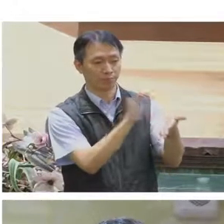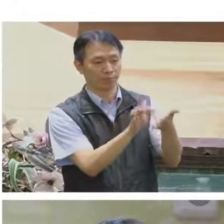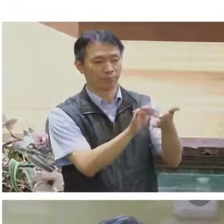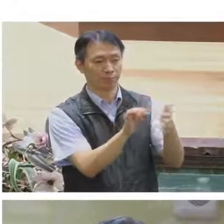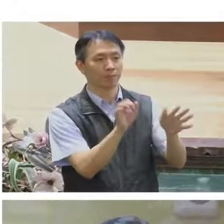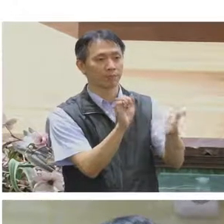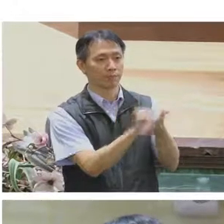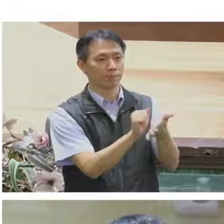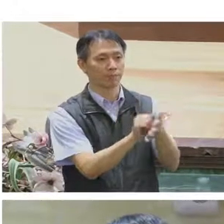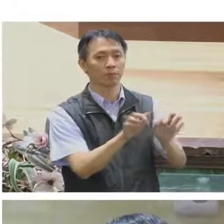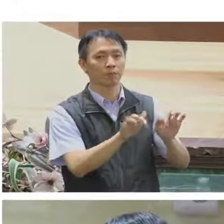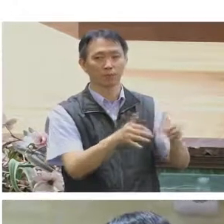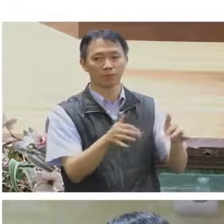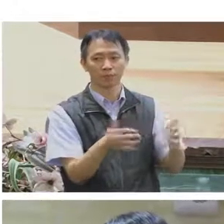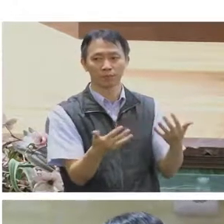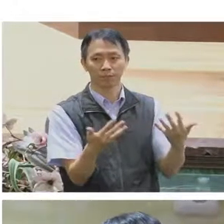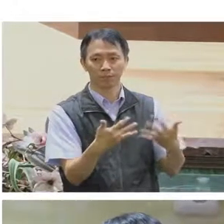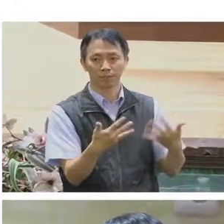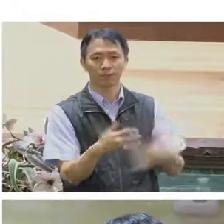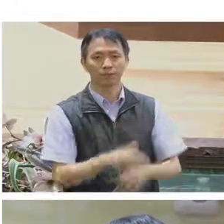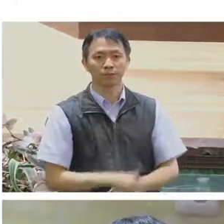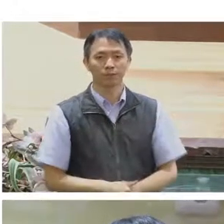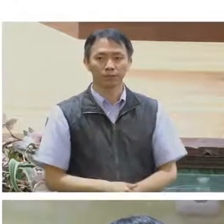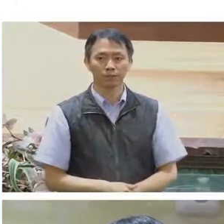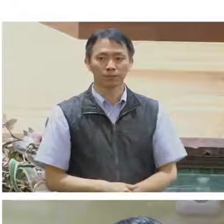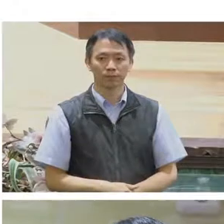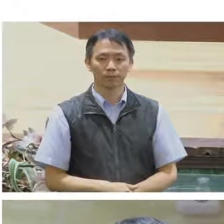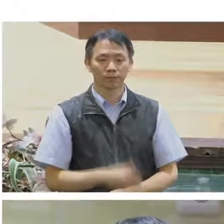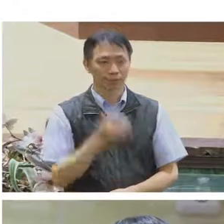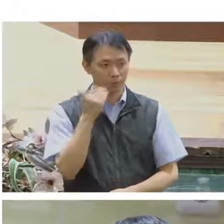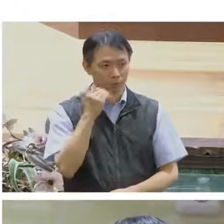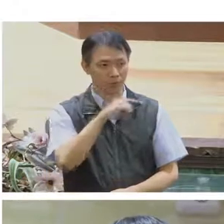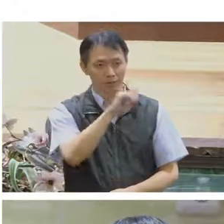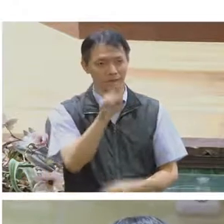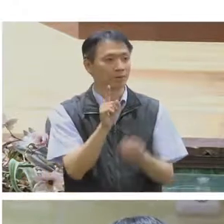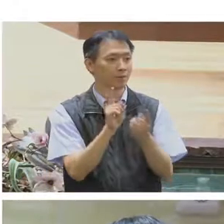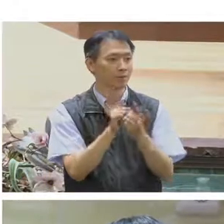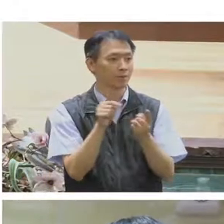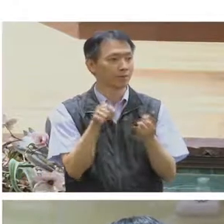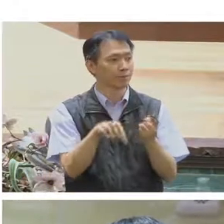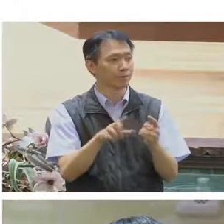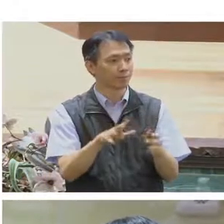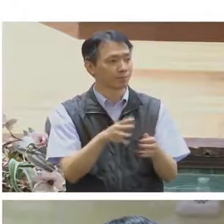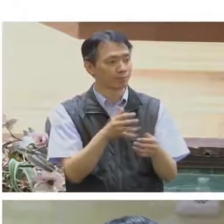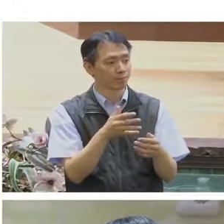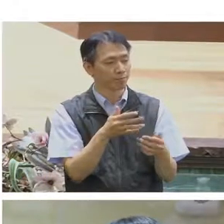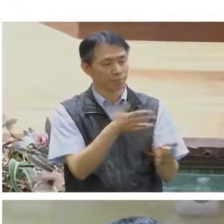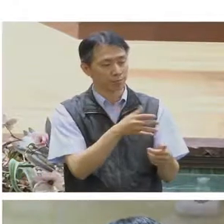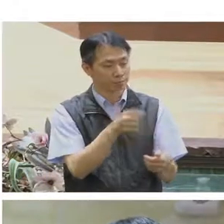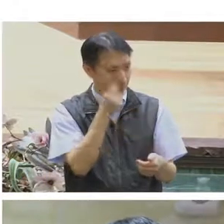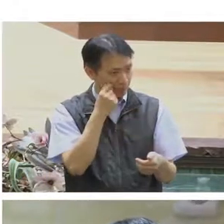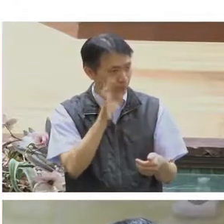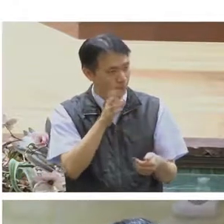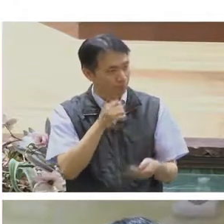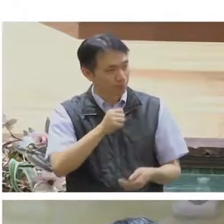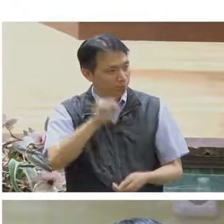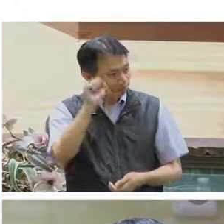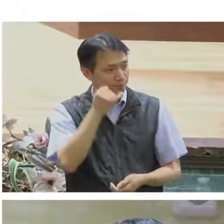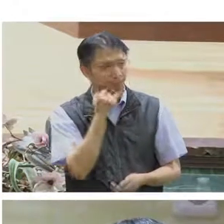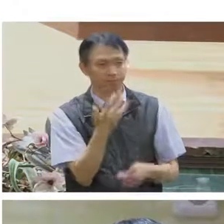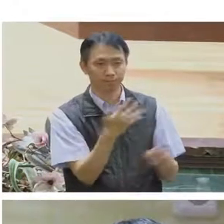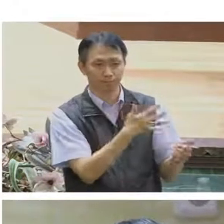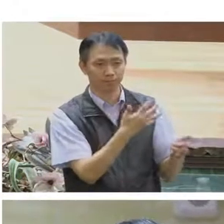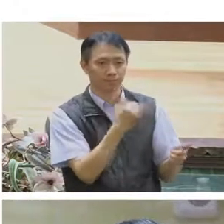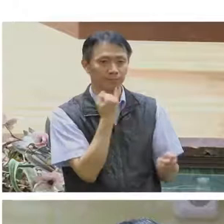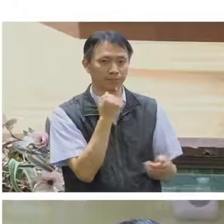打下来回复？那比如说，就是如果大家对 Jason 这边讲的议题有更多提问或意见，也欢迎都留